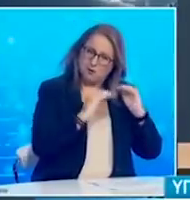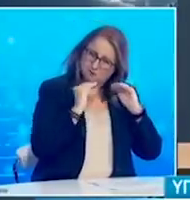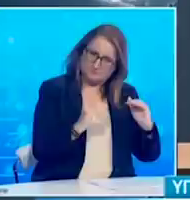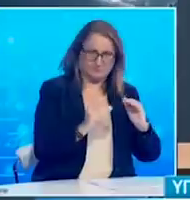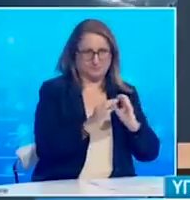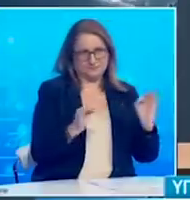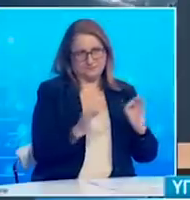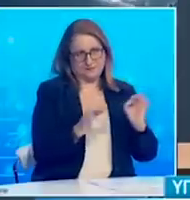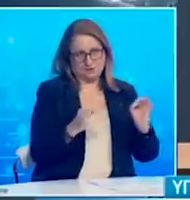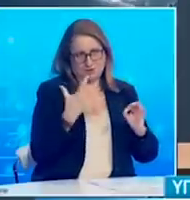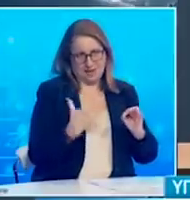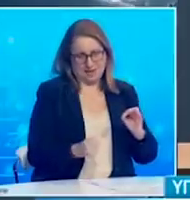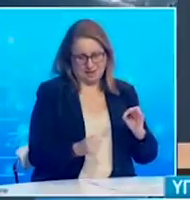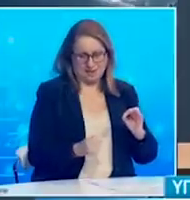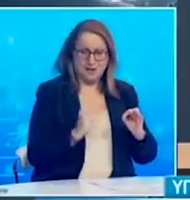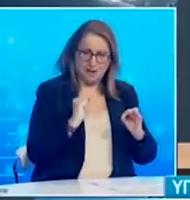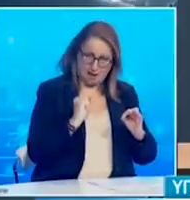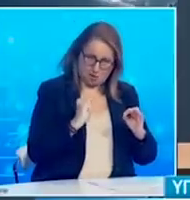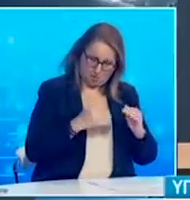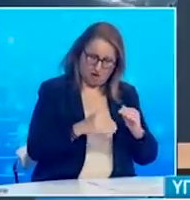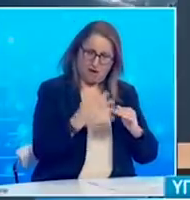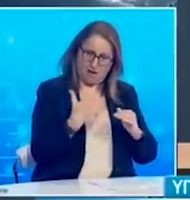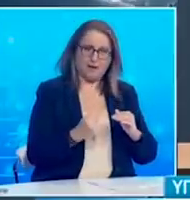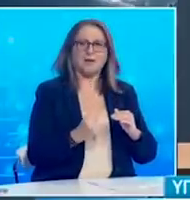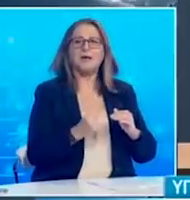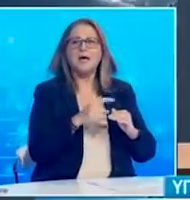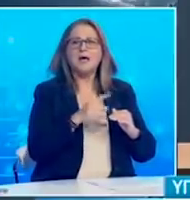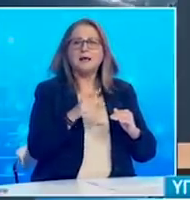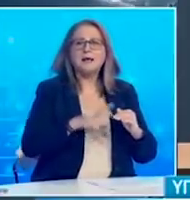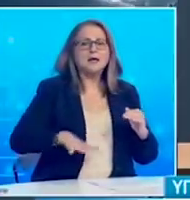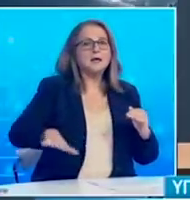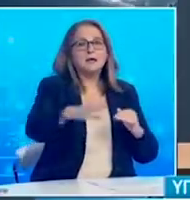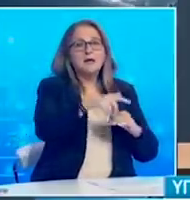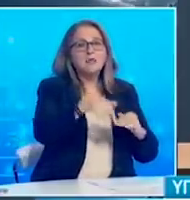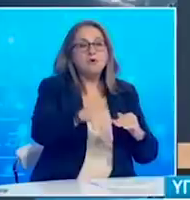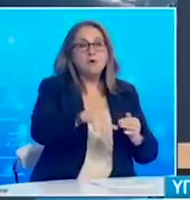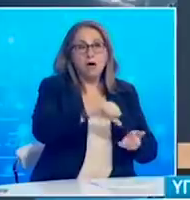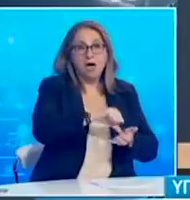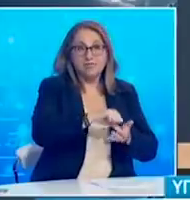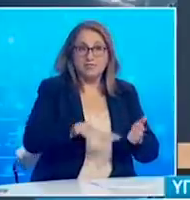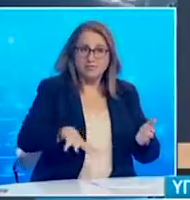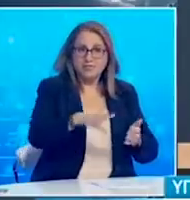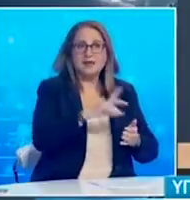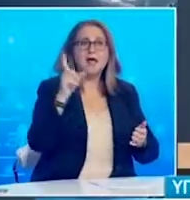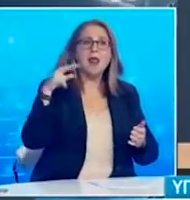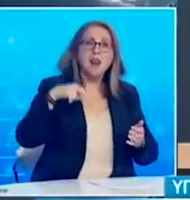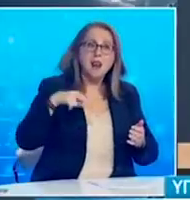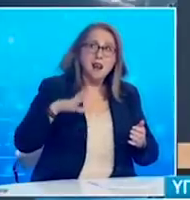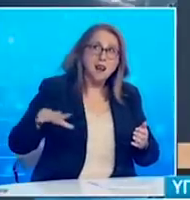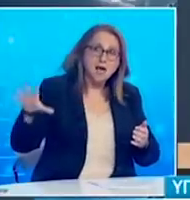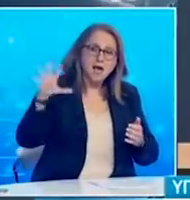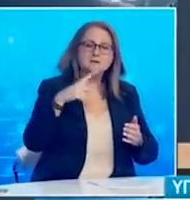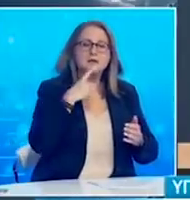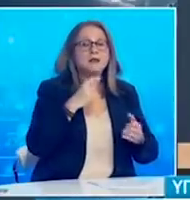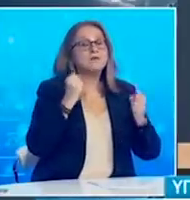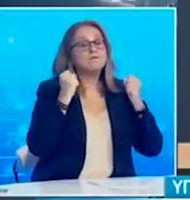των περιοχών δηλαδή επιδημιολογικής παρατήρησης, που ισχύουν και για την περιφέρεια Αττικής όπως είπα και την περιφερειακή ενότητα Λάρισας, οι οποίες καταλέγονται στις